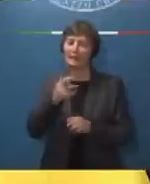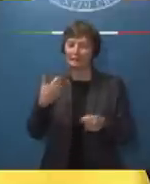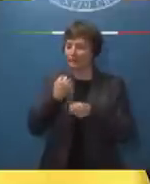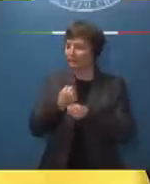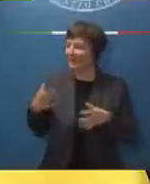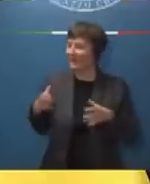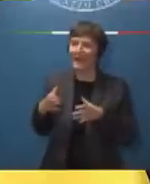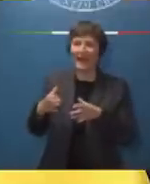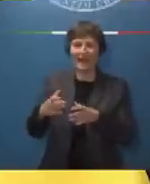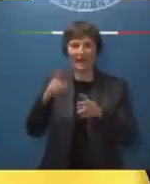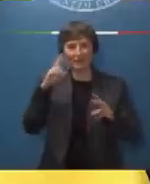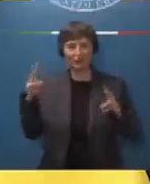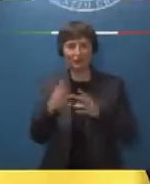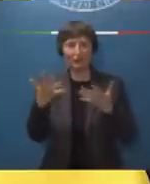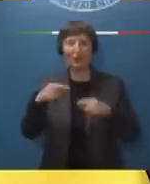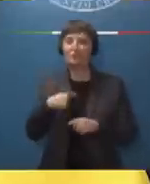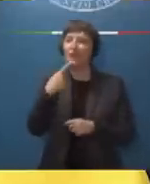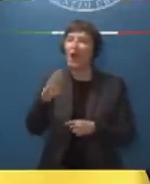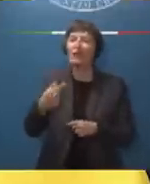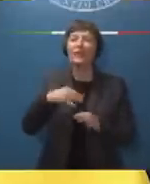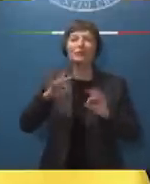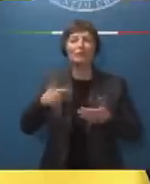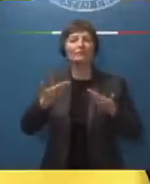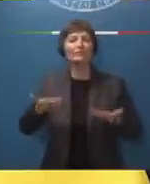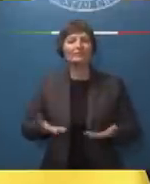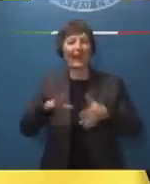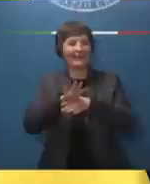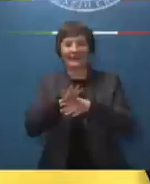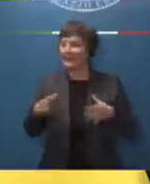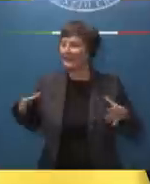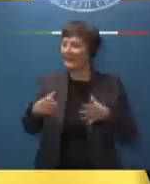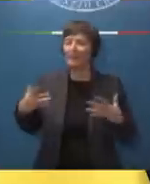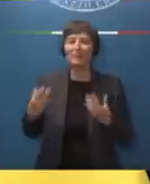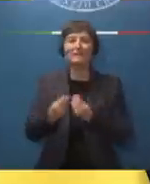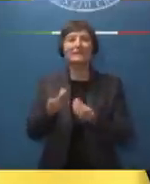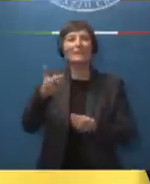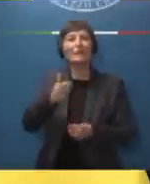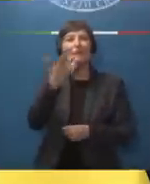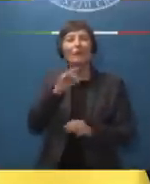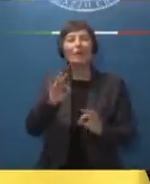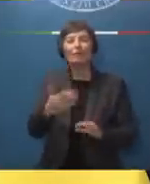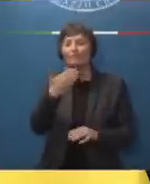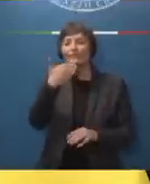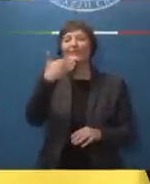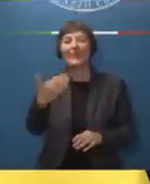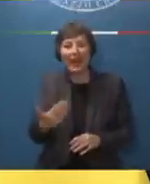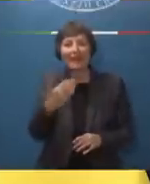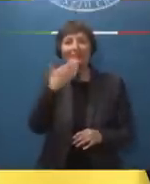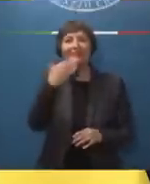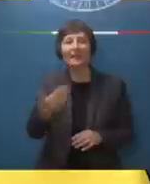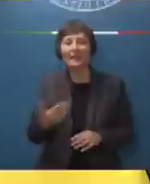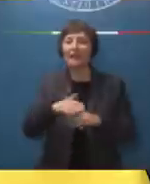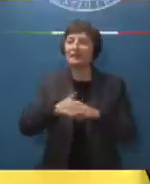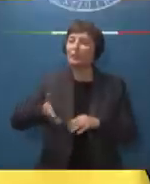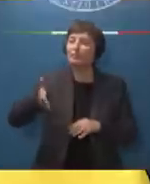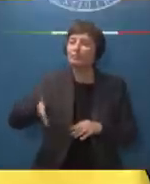ho detto che sono qui con il mio team per poter ringraziare per stringere la mano Ringraziando